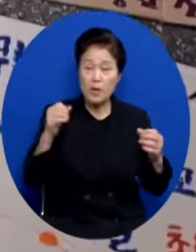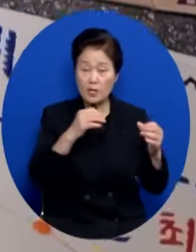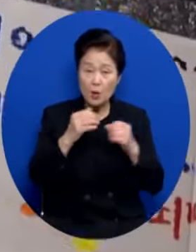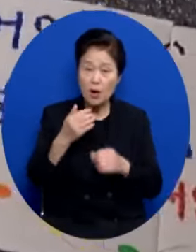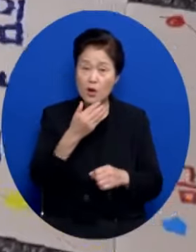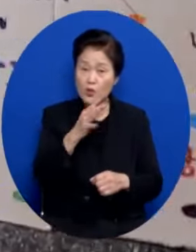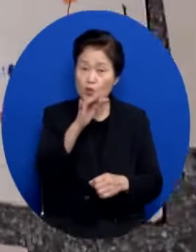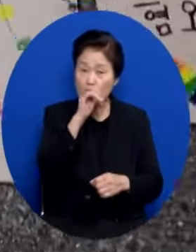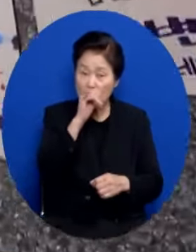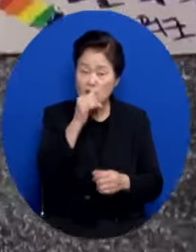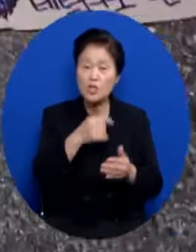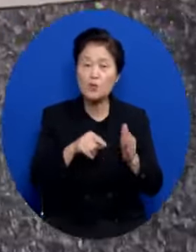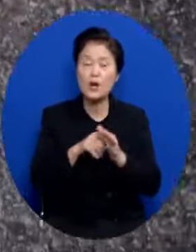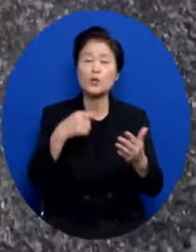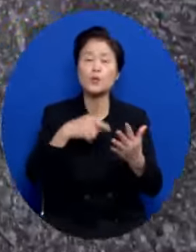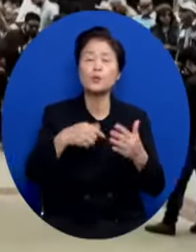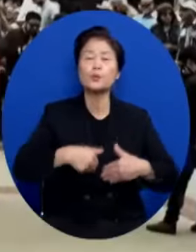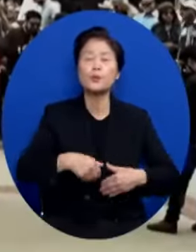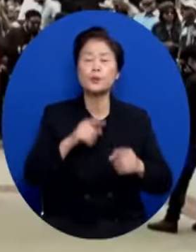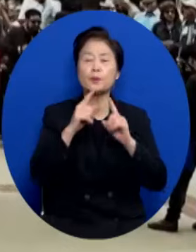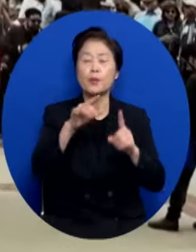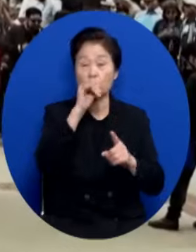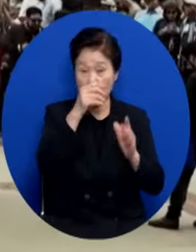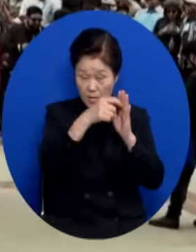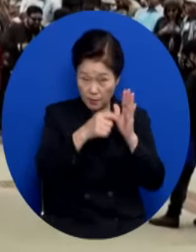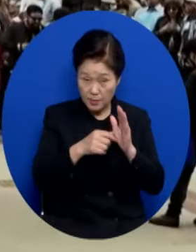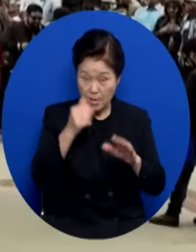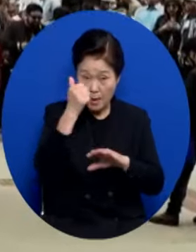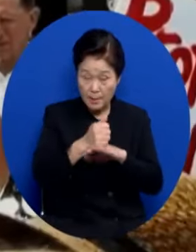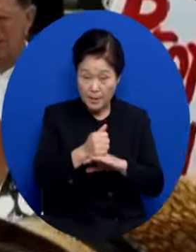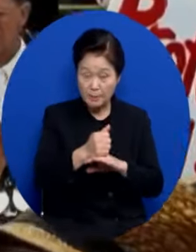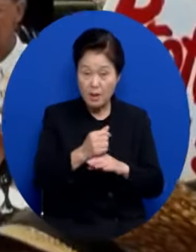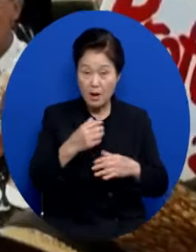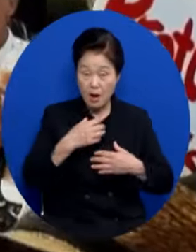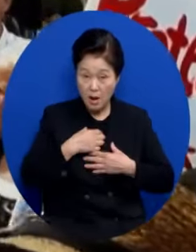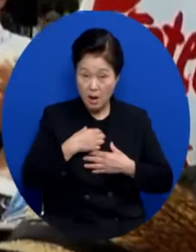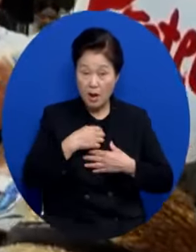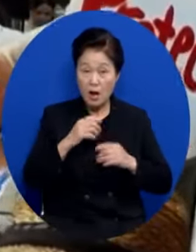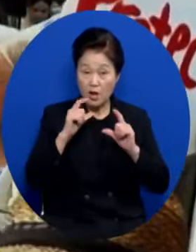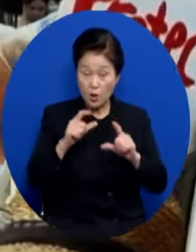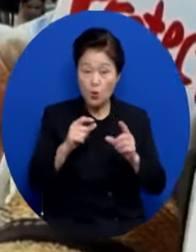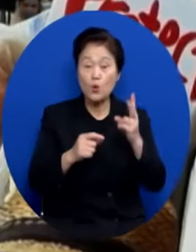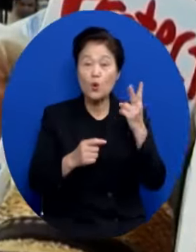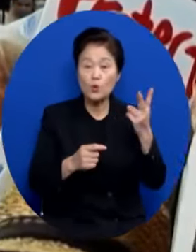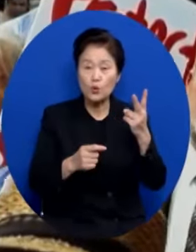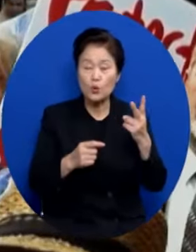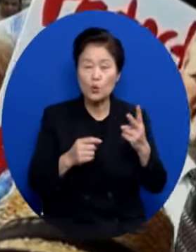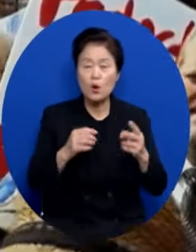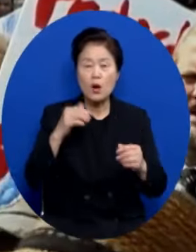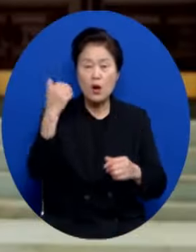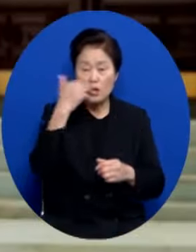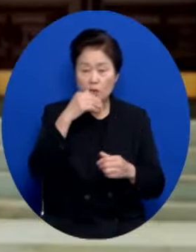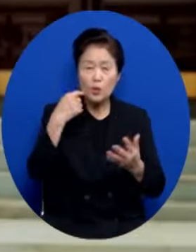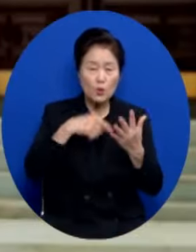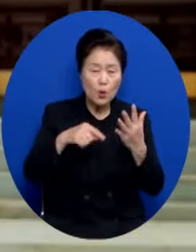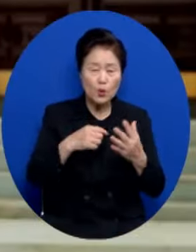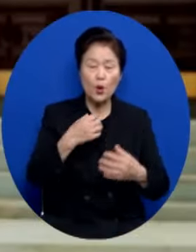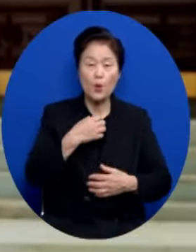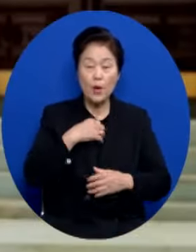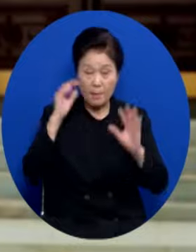신중한 접근을 촉구하고 있습니다. 다큐멘터리 마지막 경고 2 성혁명교육과 위태로운 아이들은 부모와